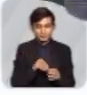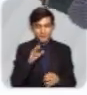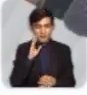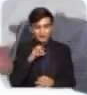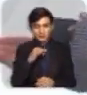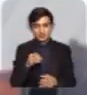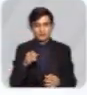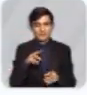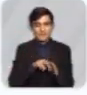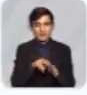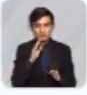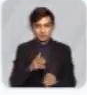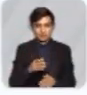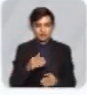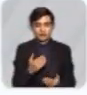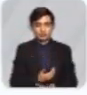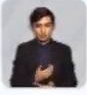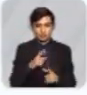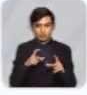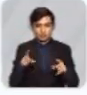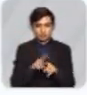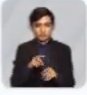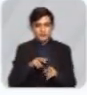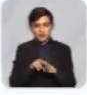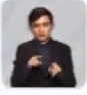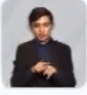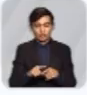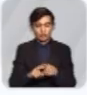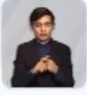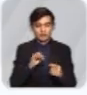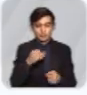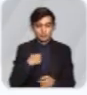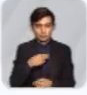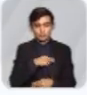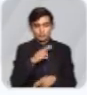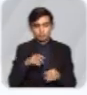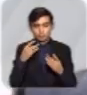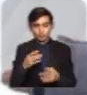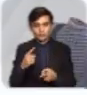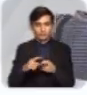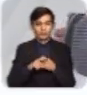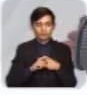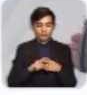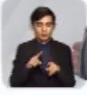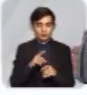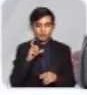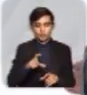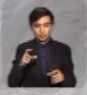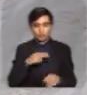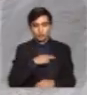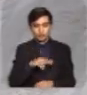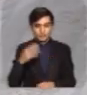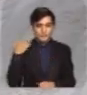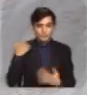будет отравлять жизнь людей. Мы здесь просто будем умирать от того, что нас травят люди, которые уже умерли